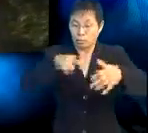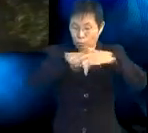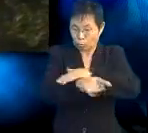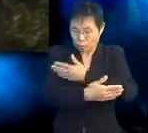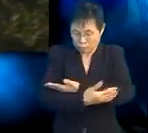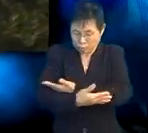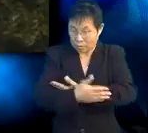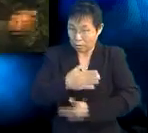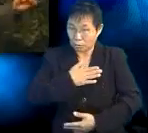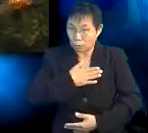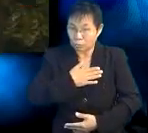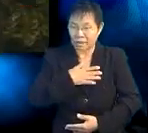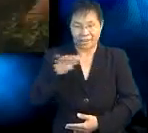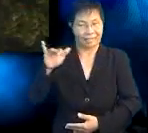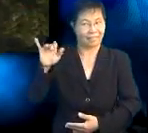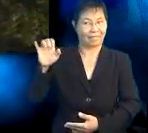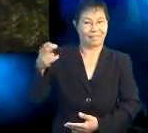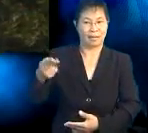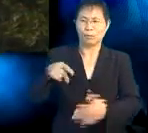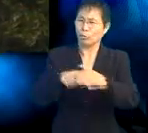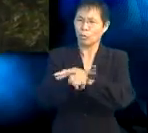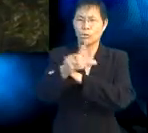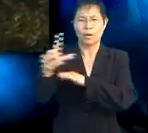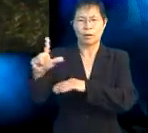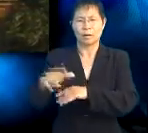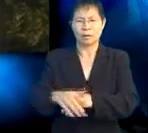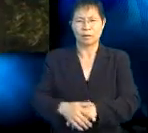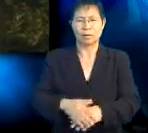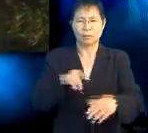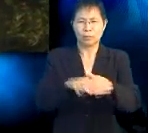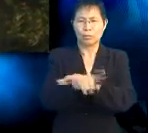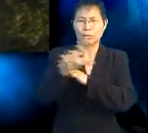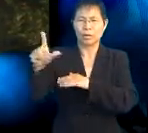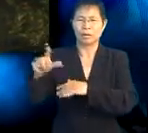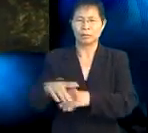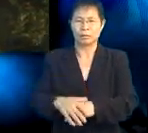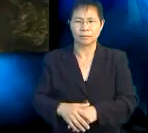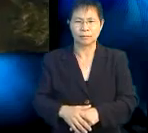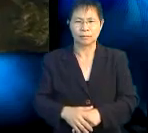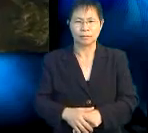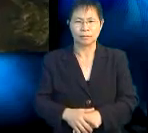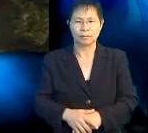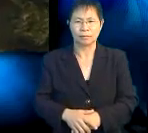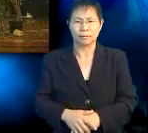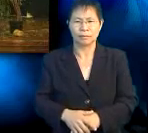Ya. Eh, kau bunuhlah! Kau bunuhlah dia! Apa?